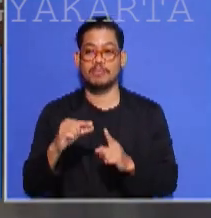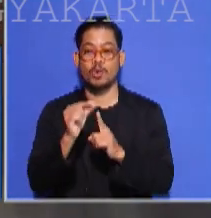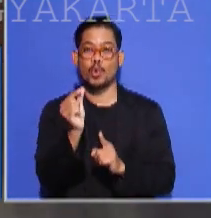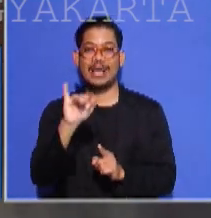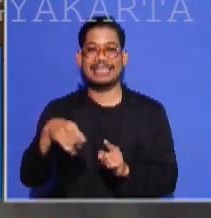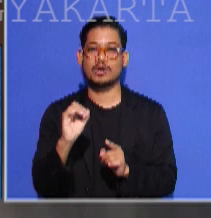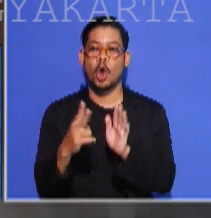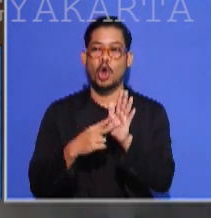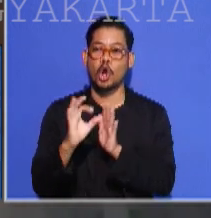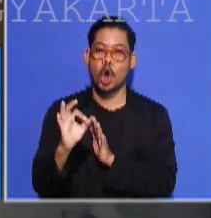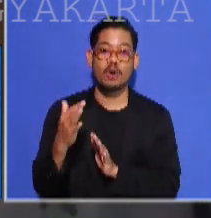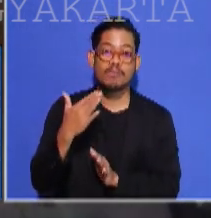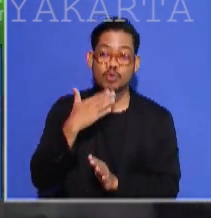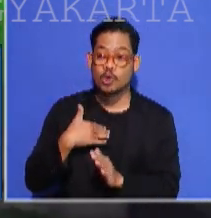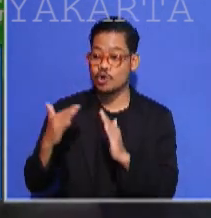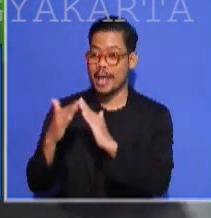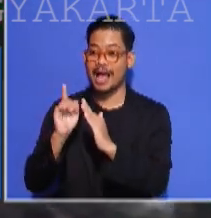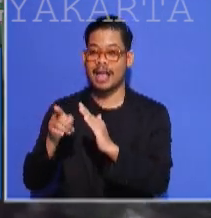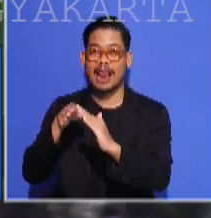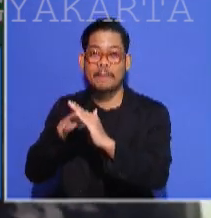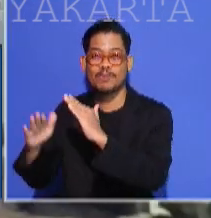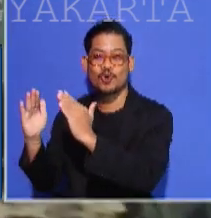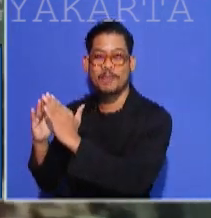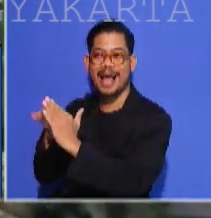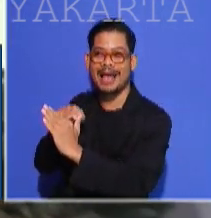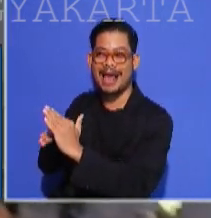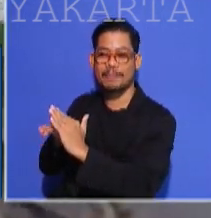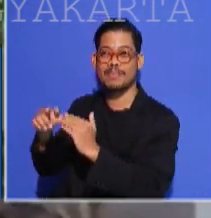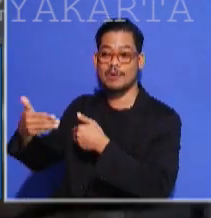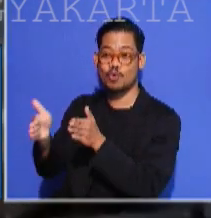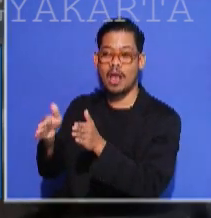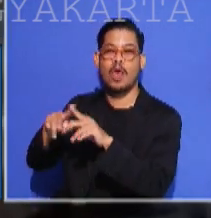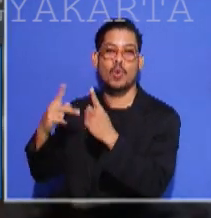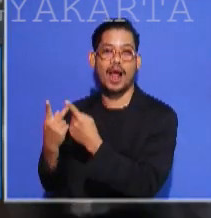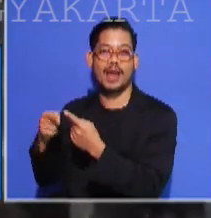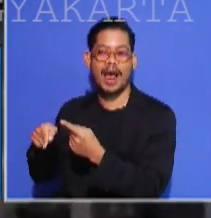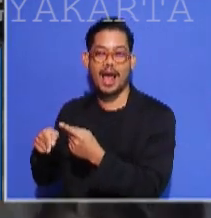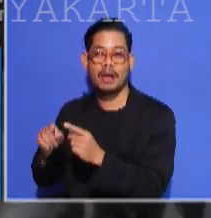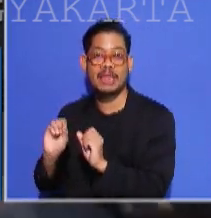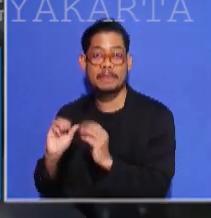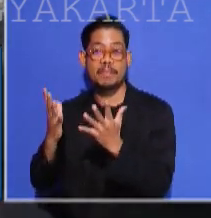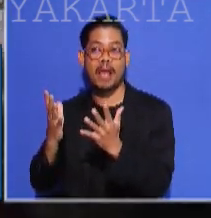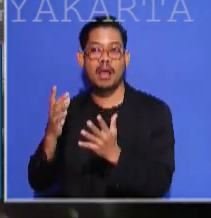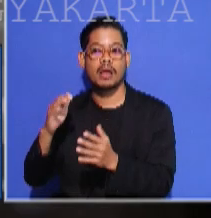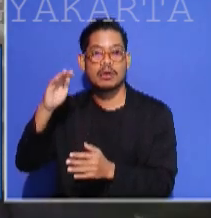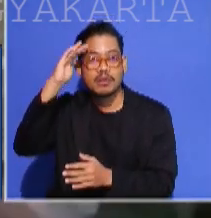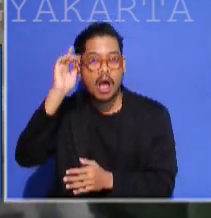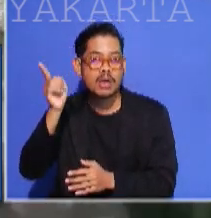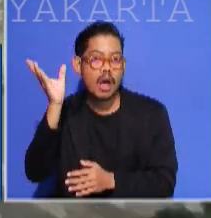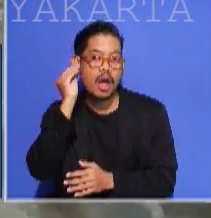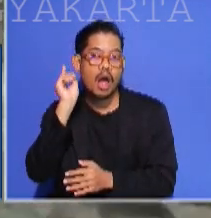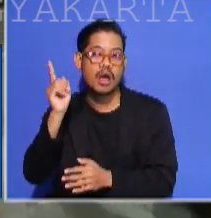mengaku sedang bersama keluarganya di dalam rumah tepatnya di ruang keluarga tiba-tiba ia mendengar suara yang sangat